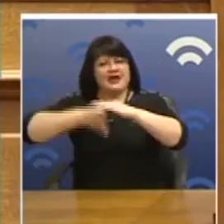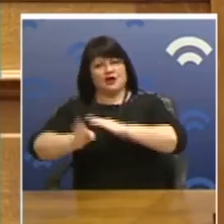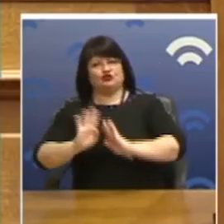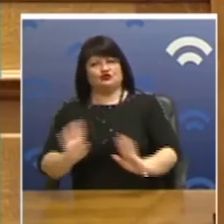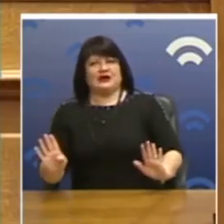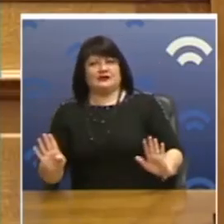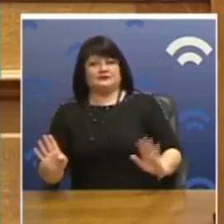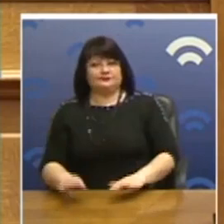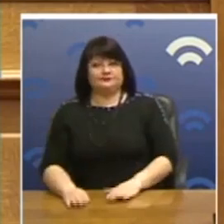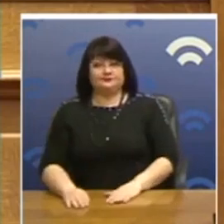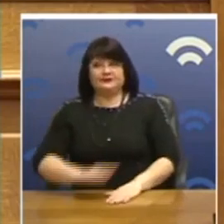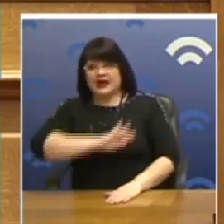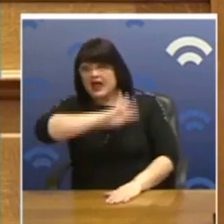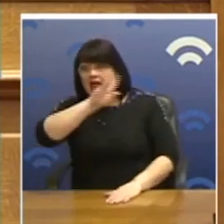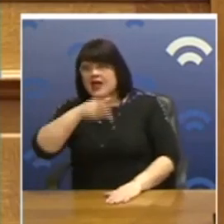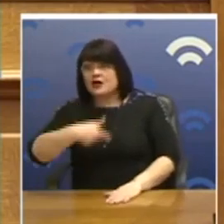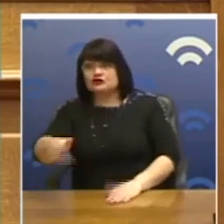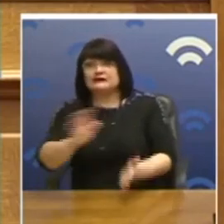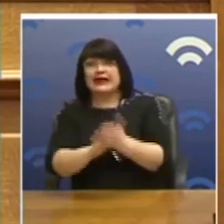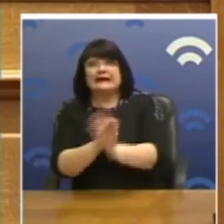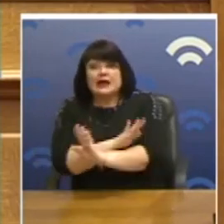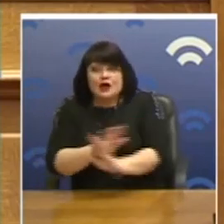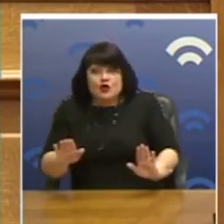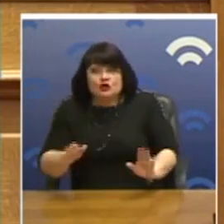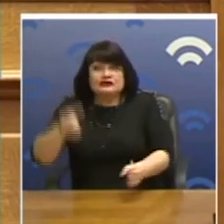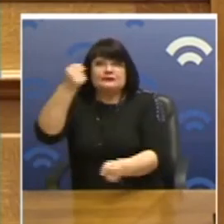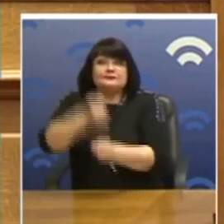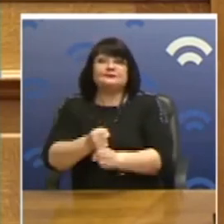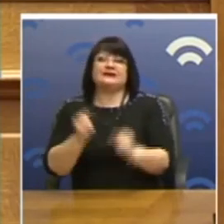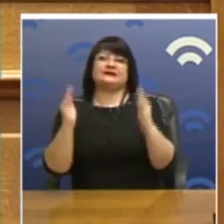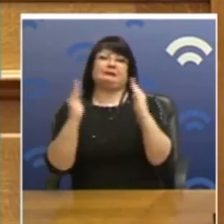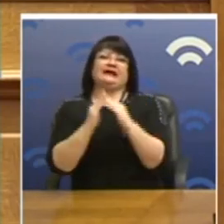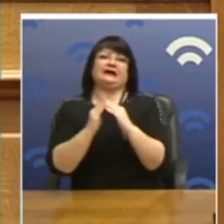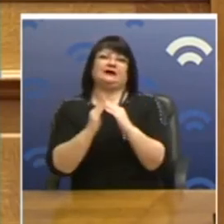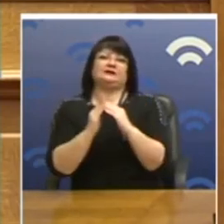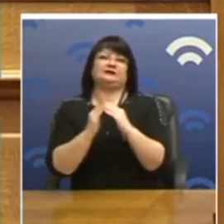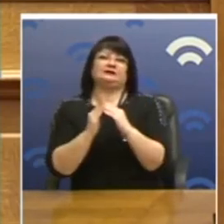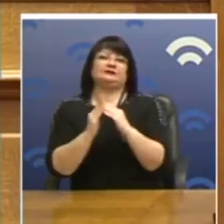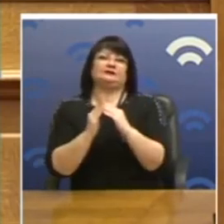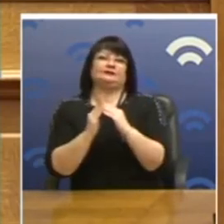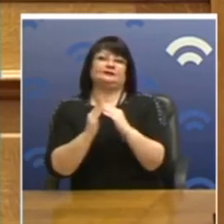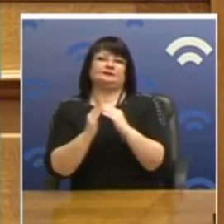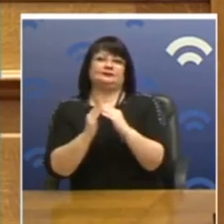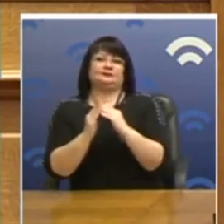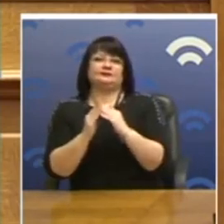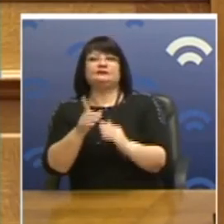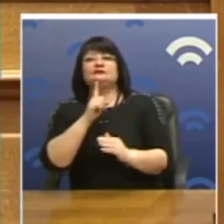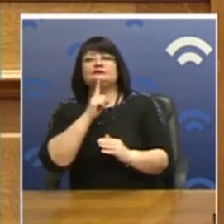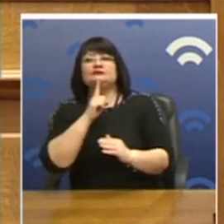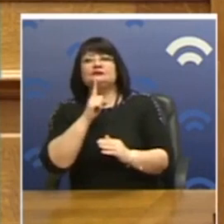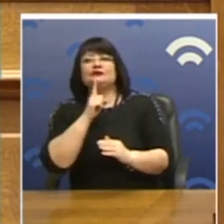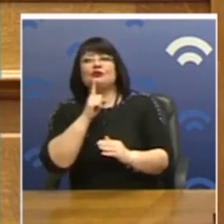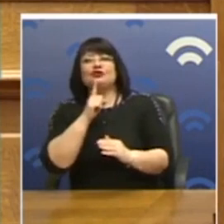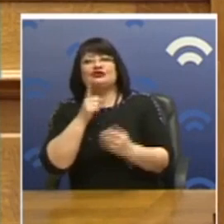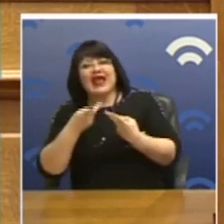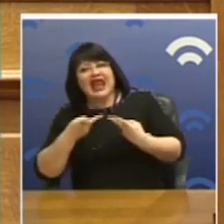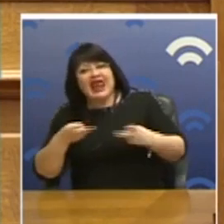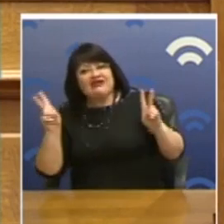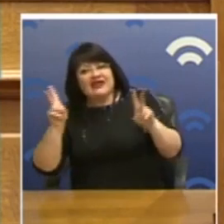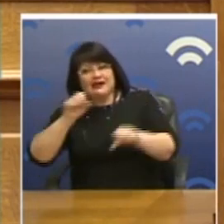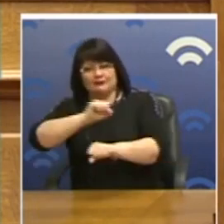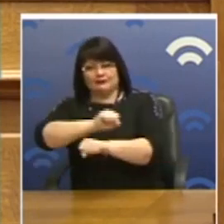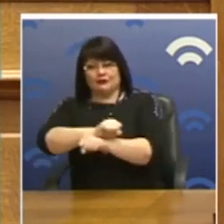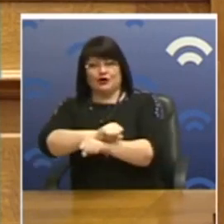Μέχρι τότε μένουμε σπίτι σαν ελεύθεροι πολιορκημένοι